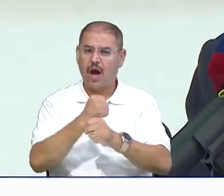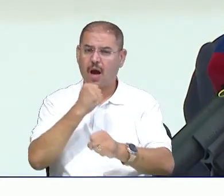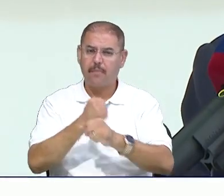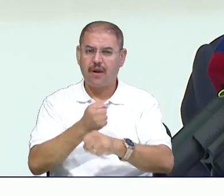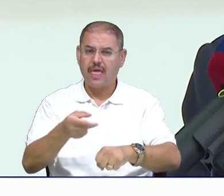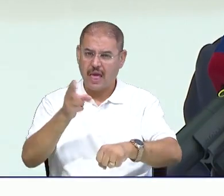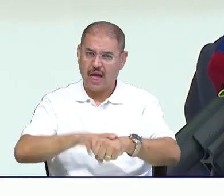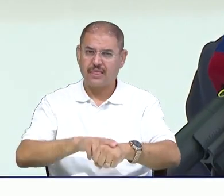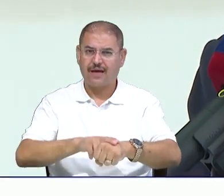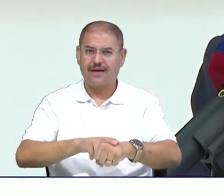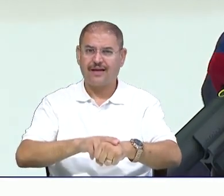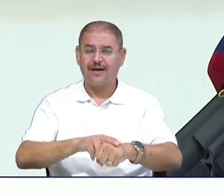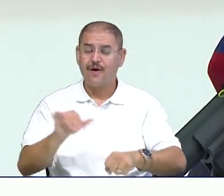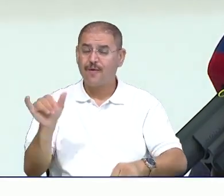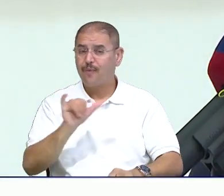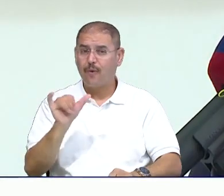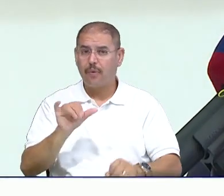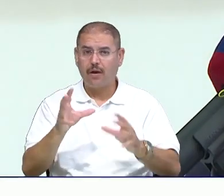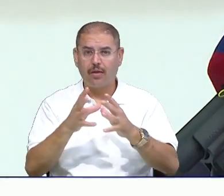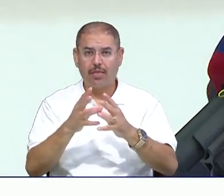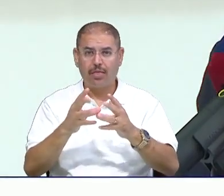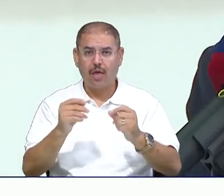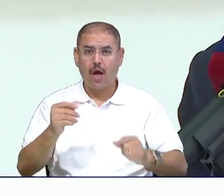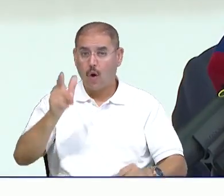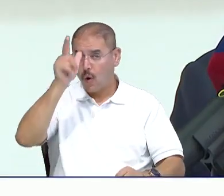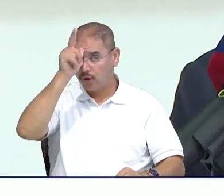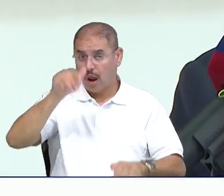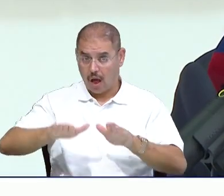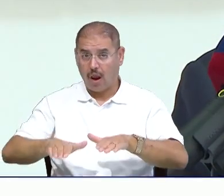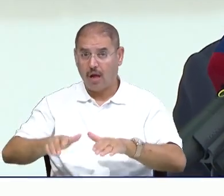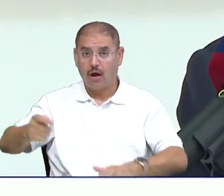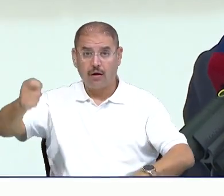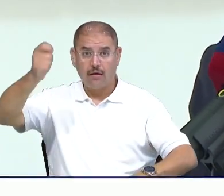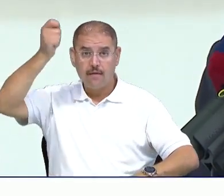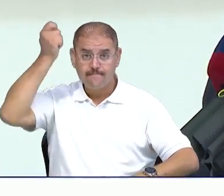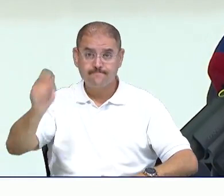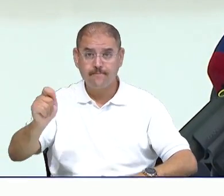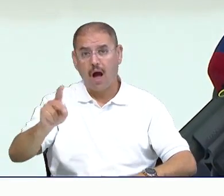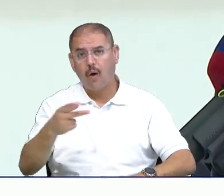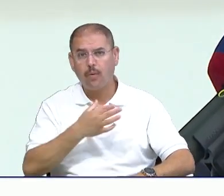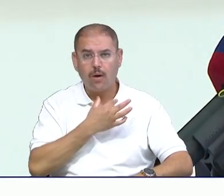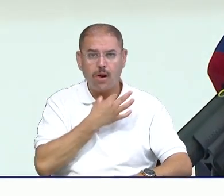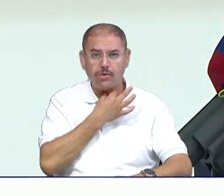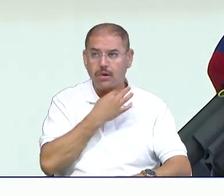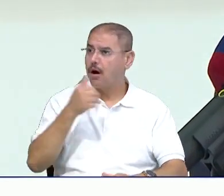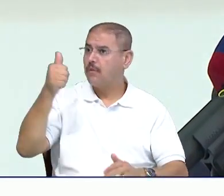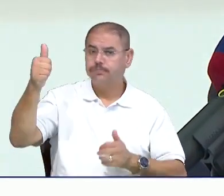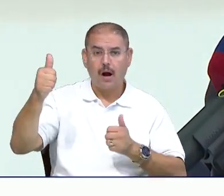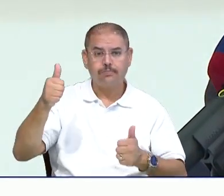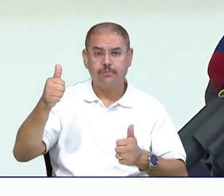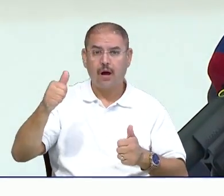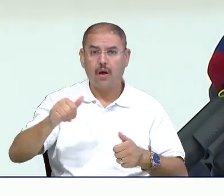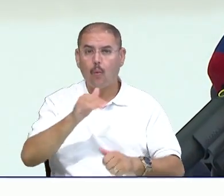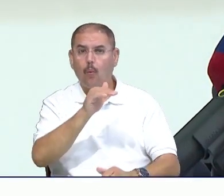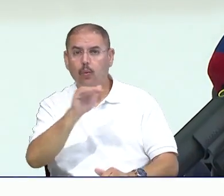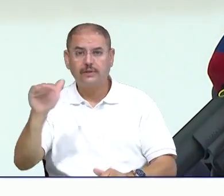نسج الطبقة الوسطى التي اضمحلت وهي المحركة للاقتصاد، والتي يجب أن تشكل ليس أقل من